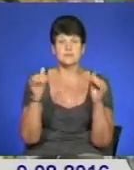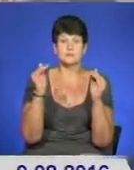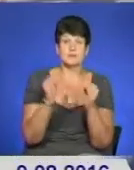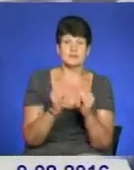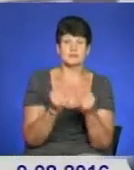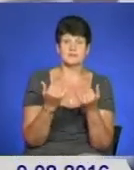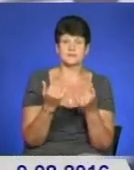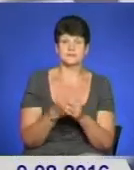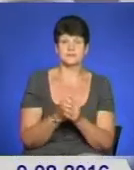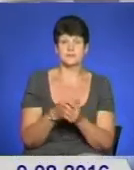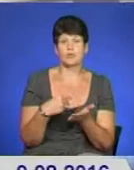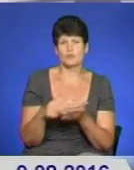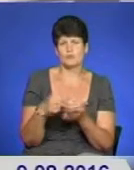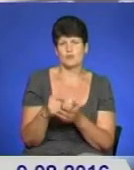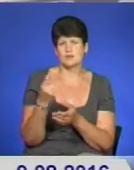знищила